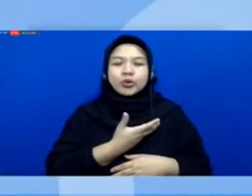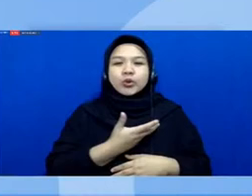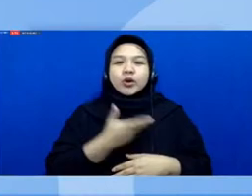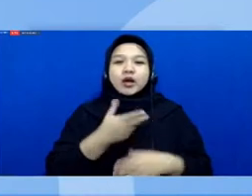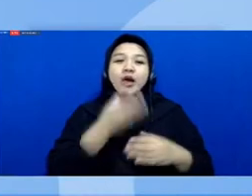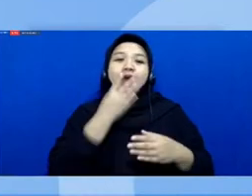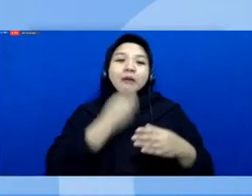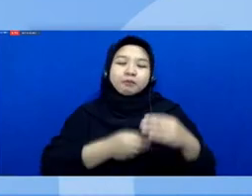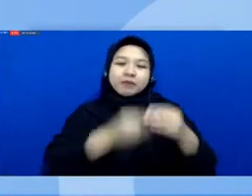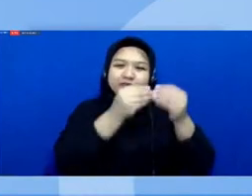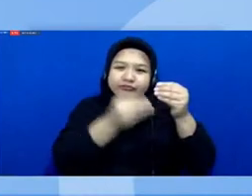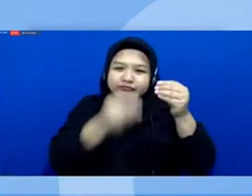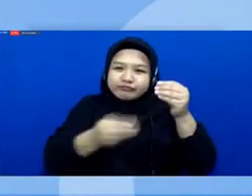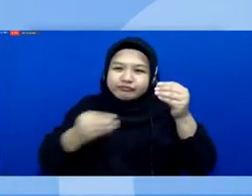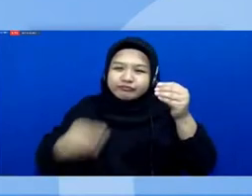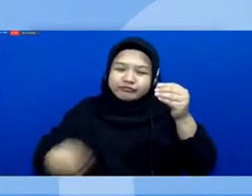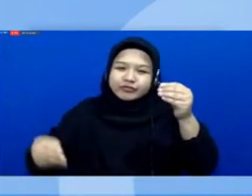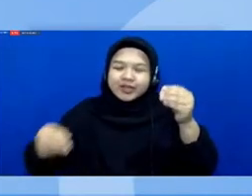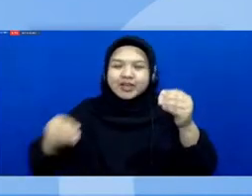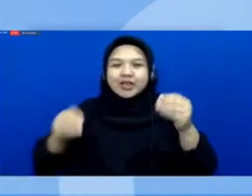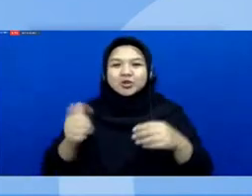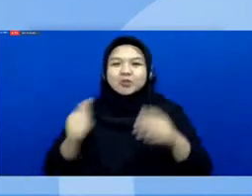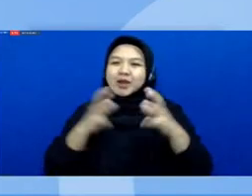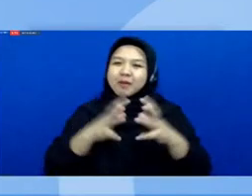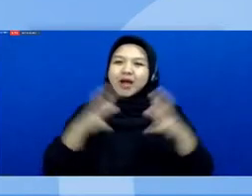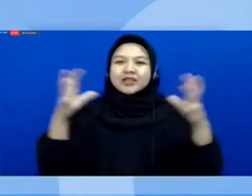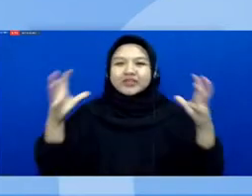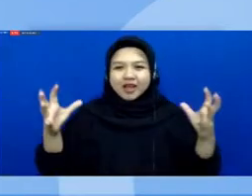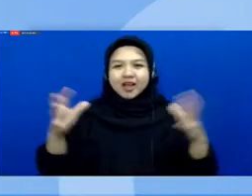beranak gitu biar kata.